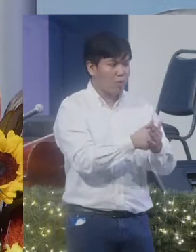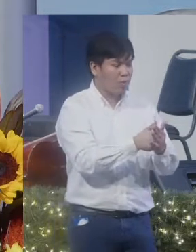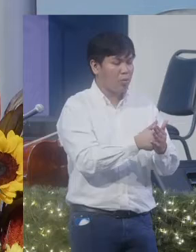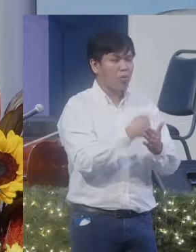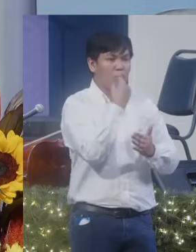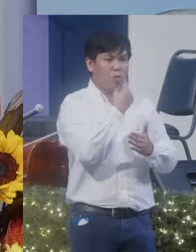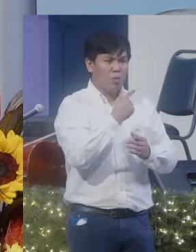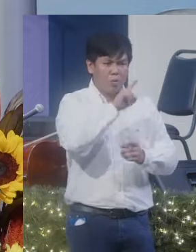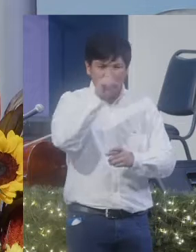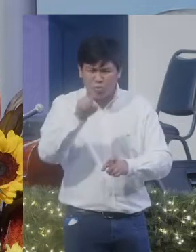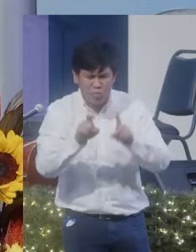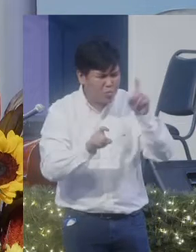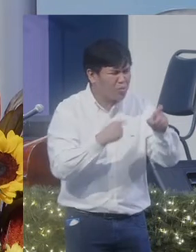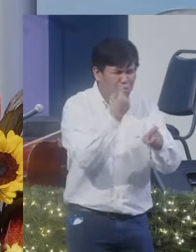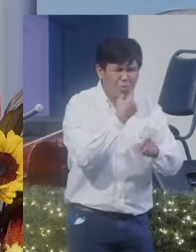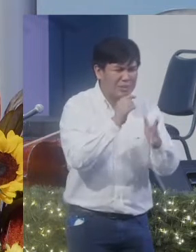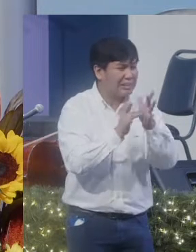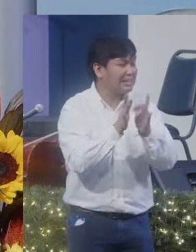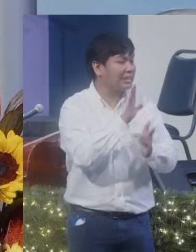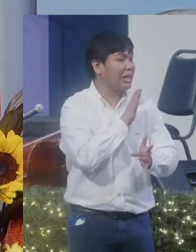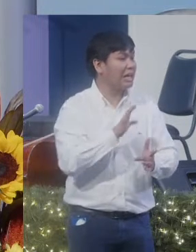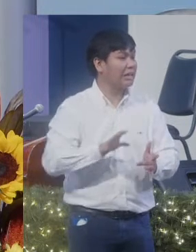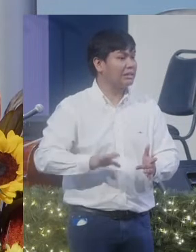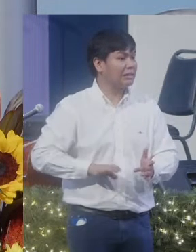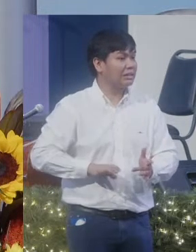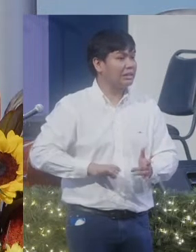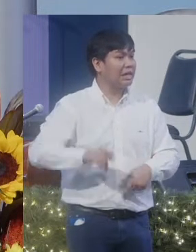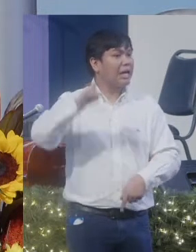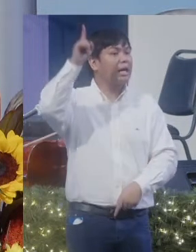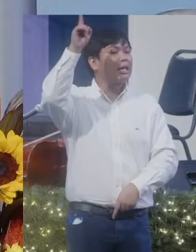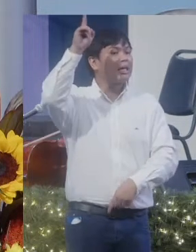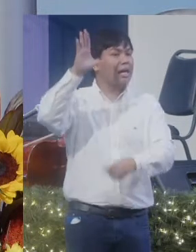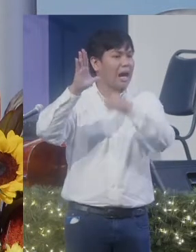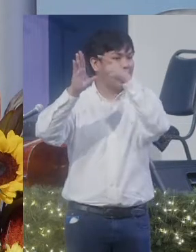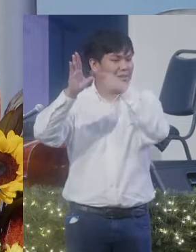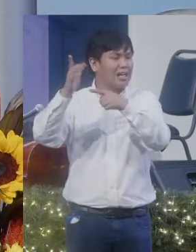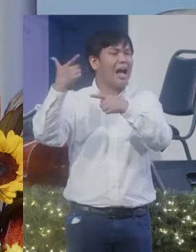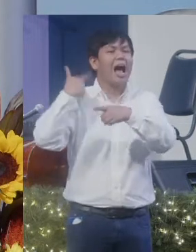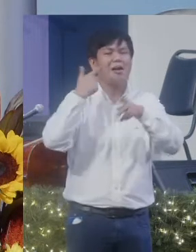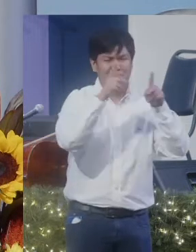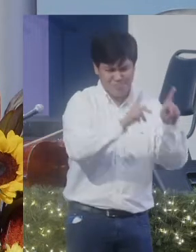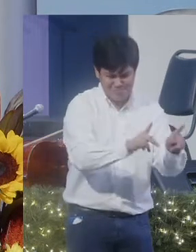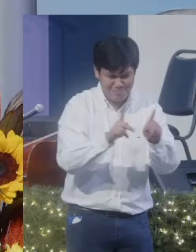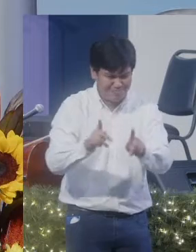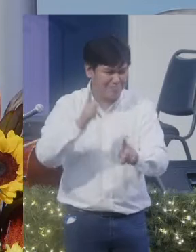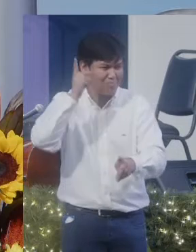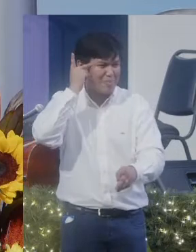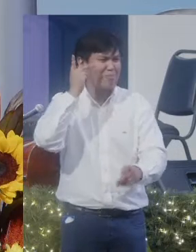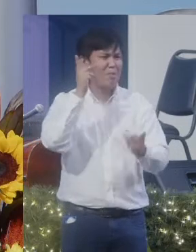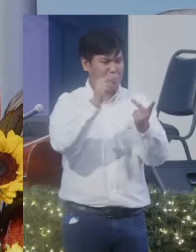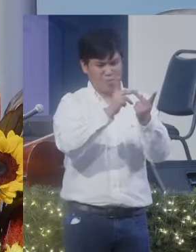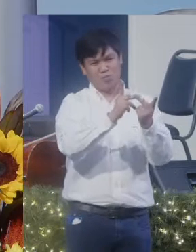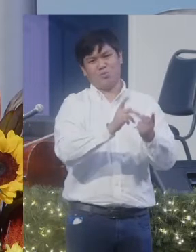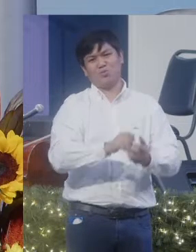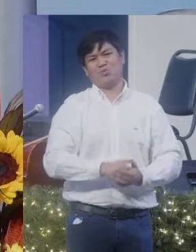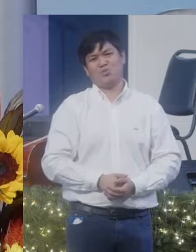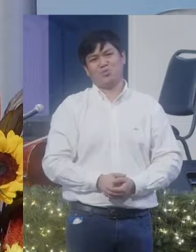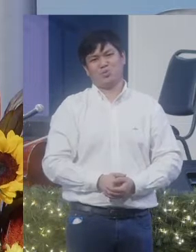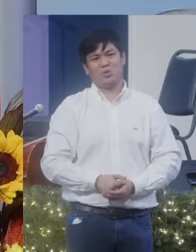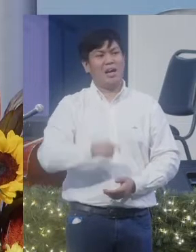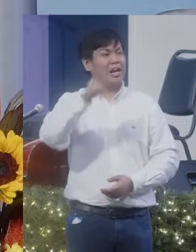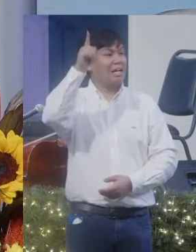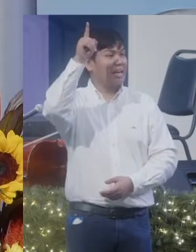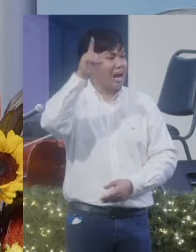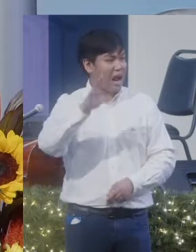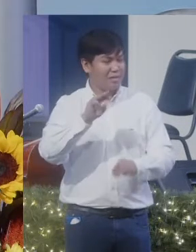lalapit at tatanggap sa Panginoong Hesus, ang bawat isa ay mirakulo ng Diyos. Ang sabi ni